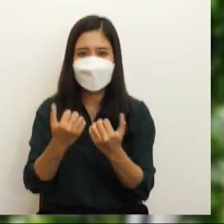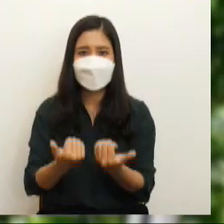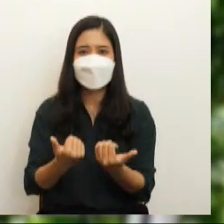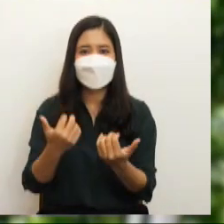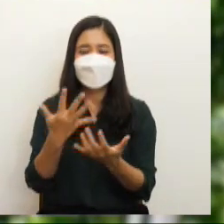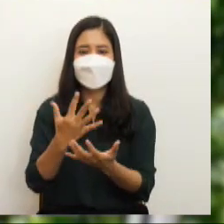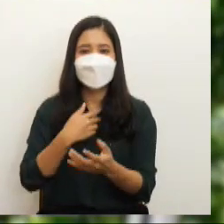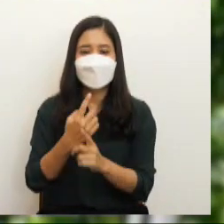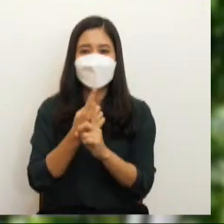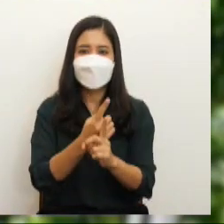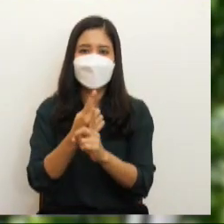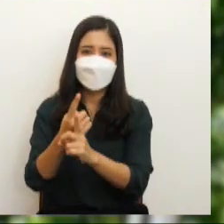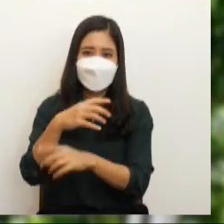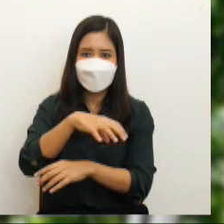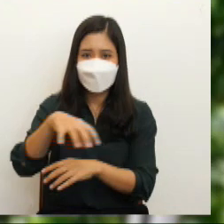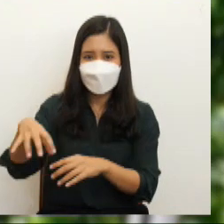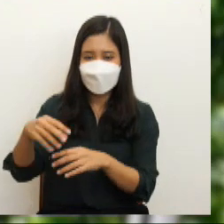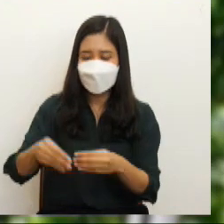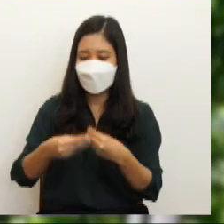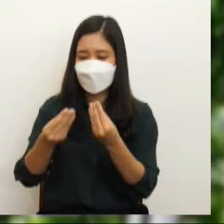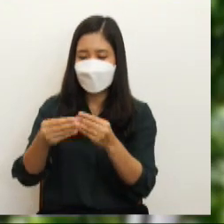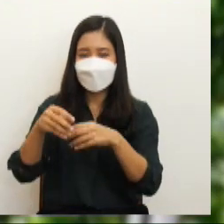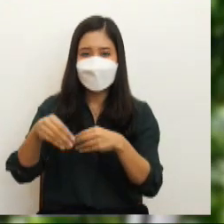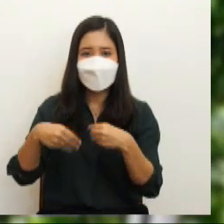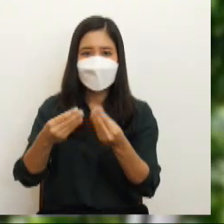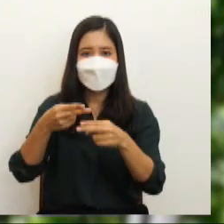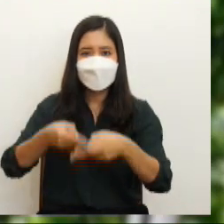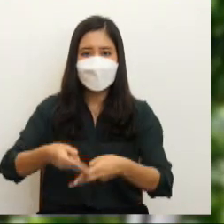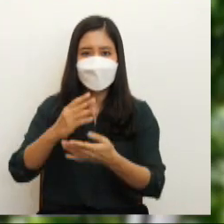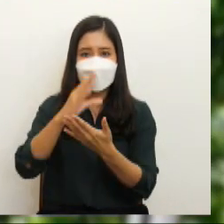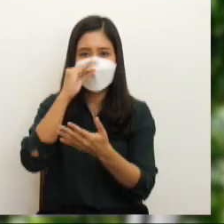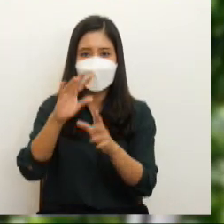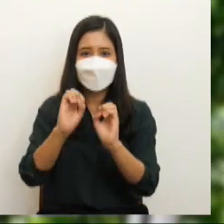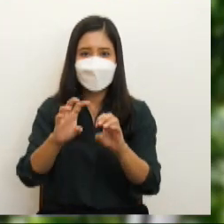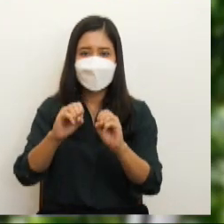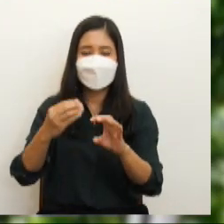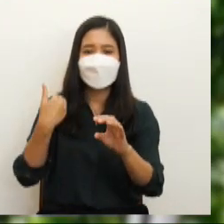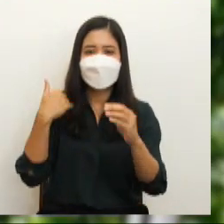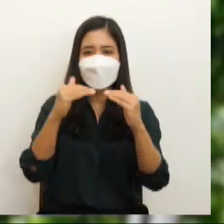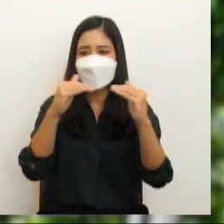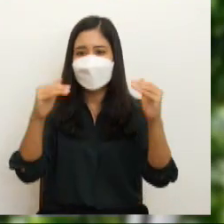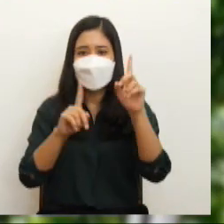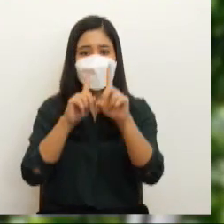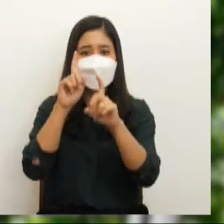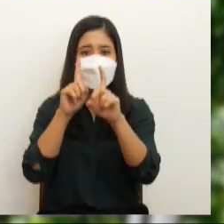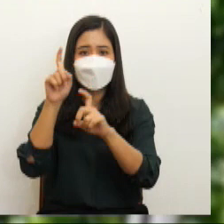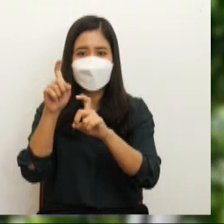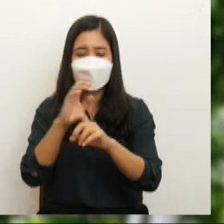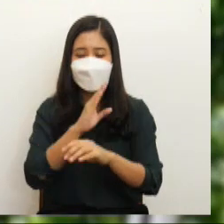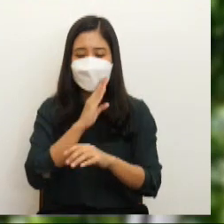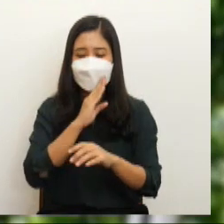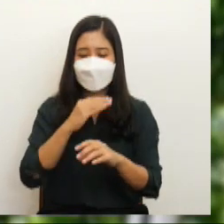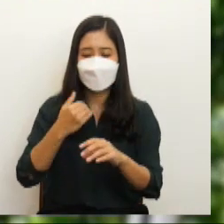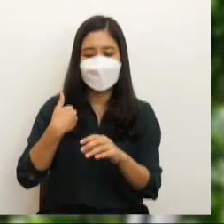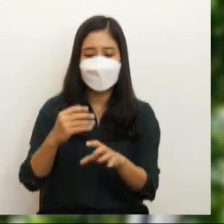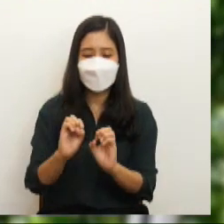ท่านเลือกที่จะเน้นการจัดการเรียนการสอนเพราะเราอิงมาตรฐานและตัวชี้วัดให้ท่านสอนเพื่อให้เกิดสิ่งที่ต้